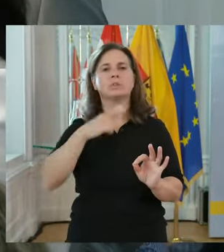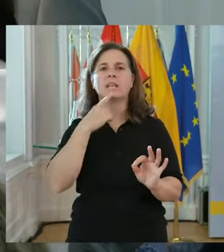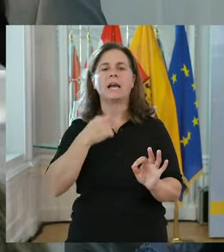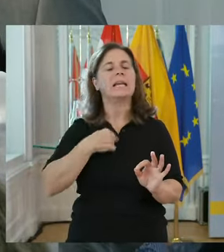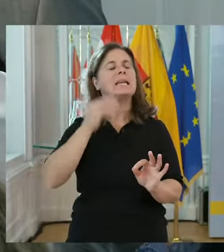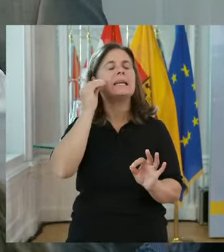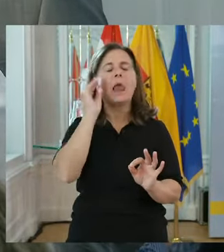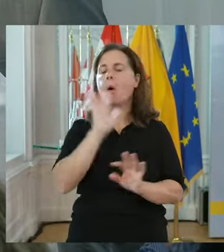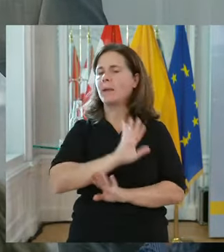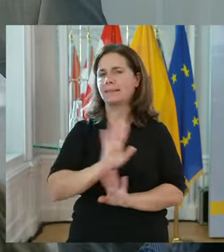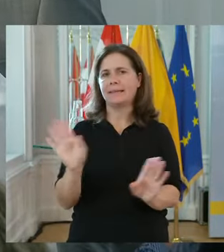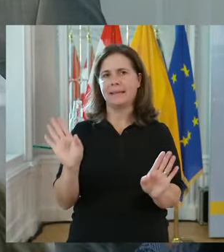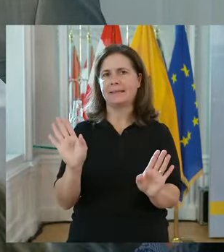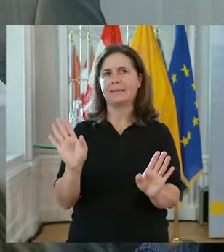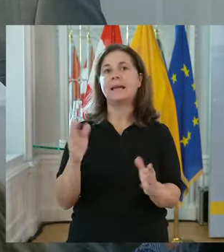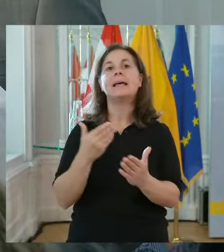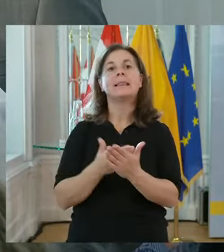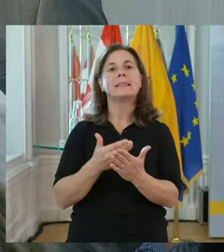glaube ich nicht,